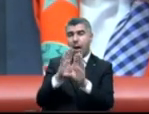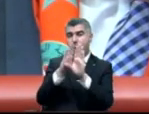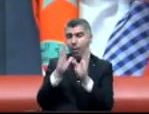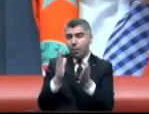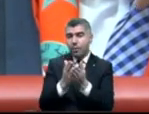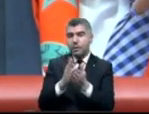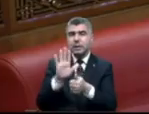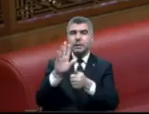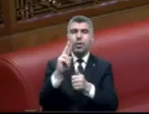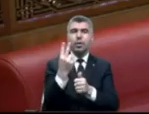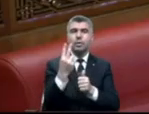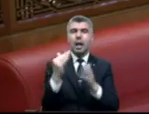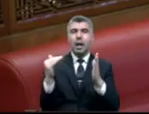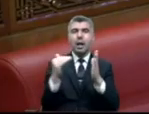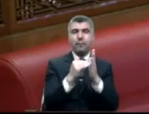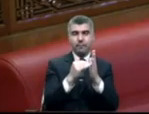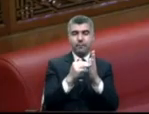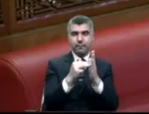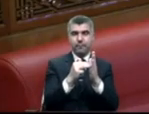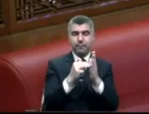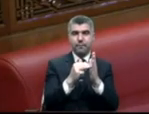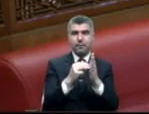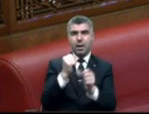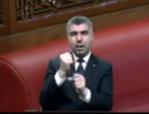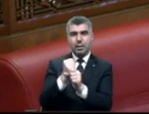مجموعه 26627 عامل بالخارج،